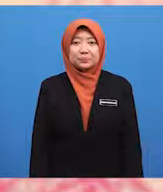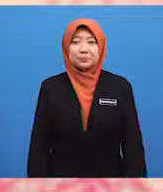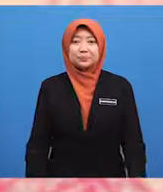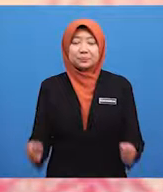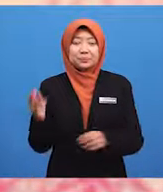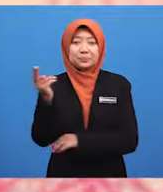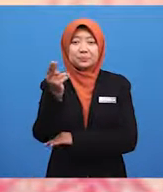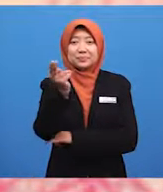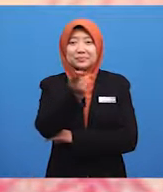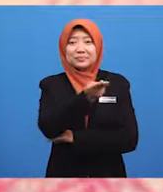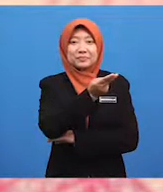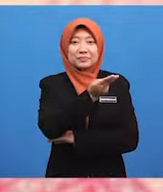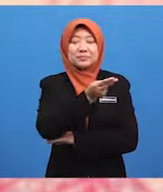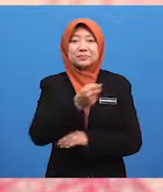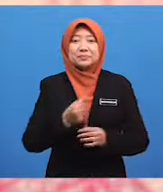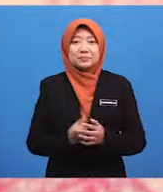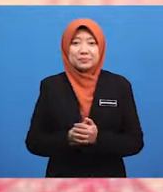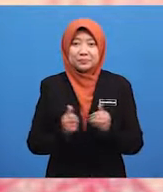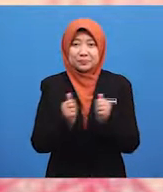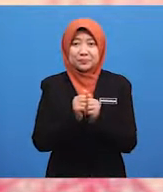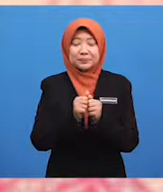A'udzu billahi minasyaitonir rajim.